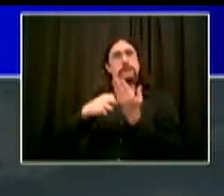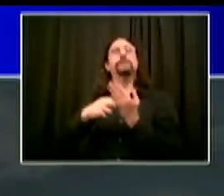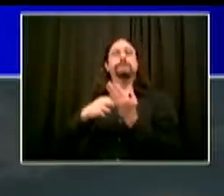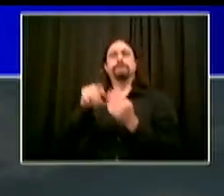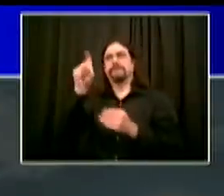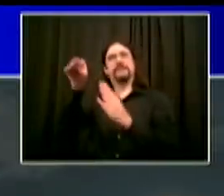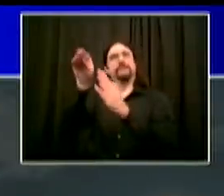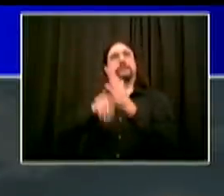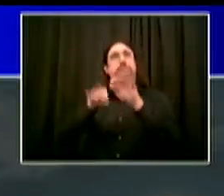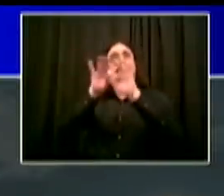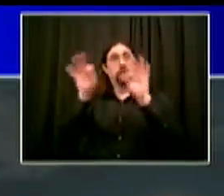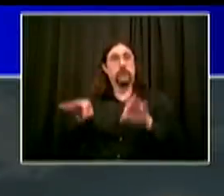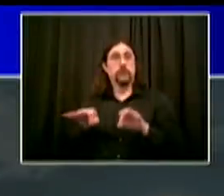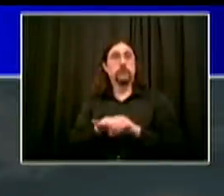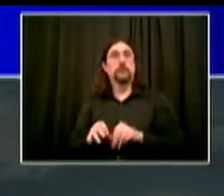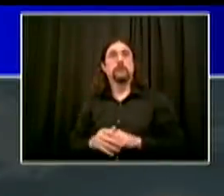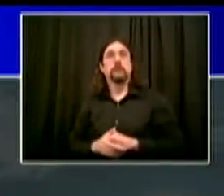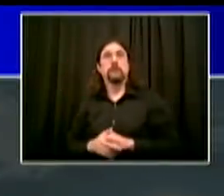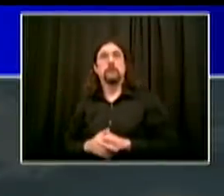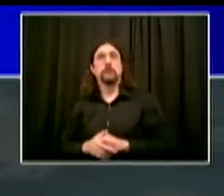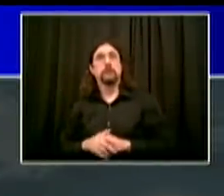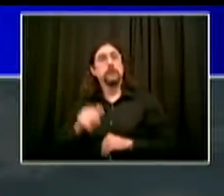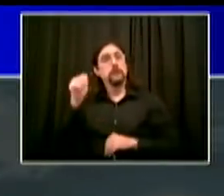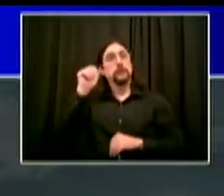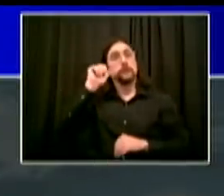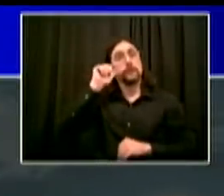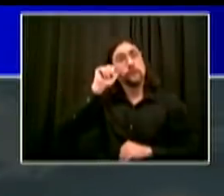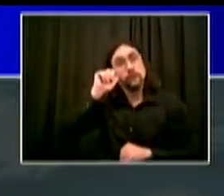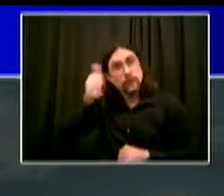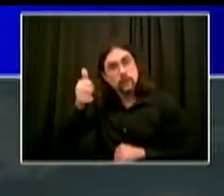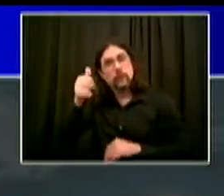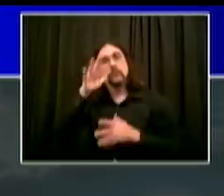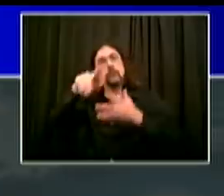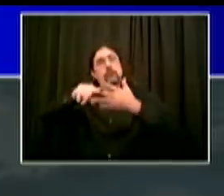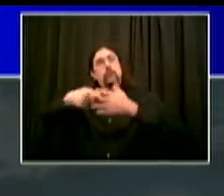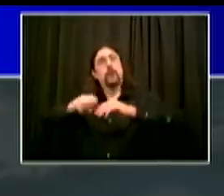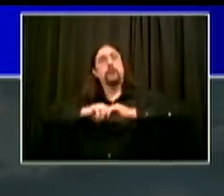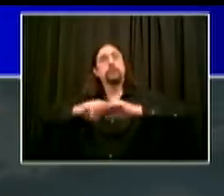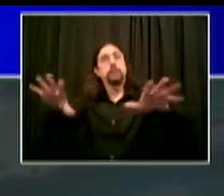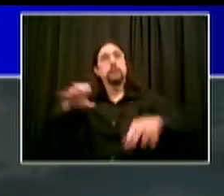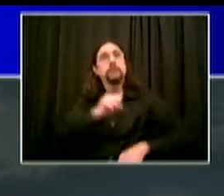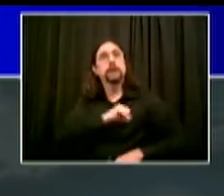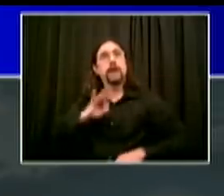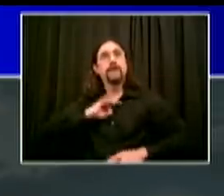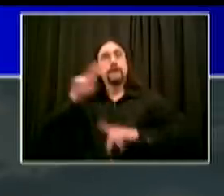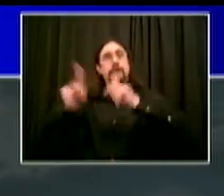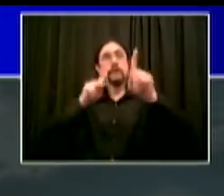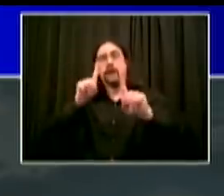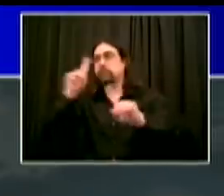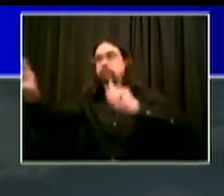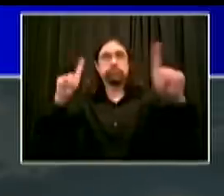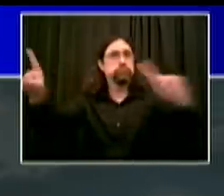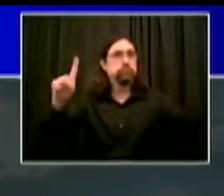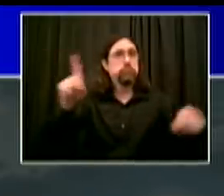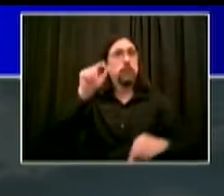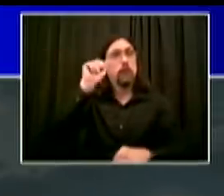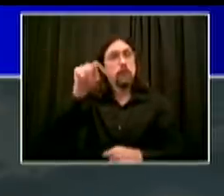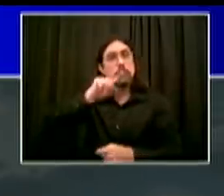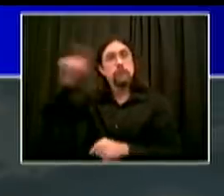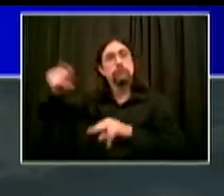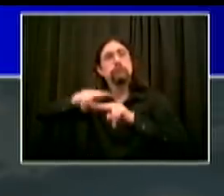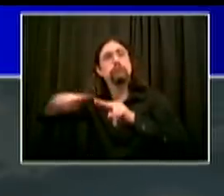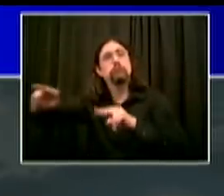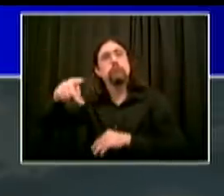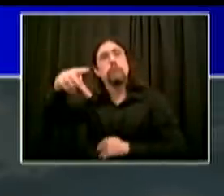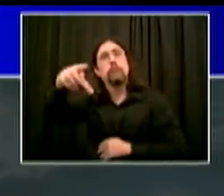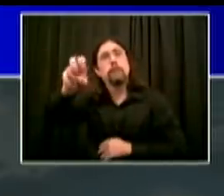сделали более 86 тысяч звонков людям, прибывающим в Нью-Йорк из штатов повышенного риска. И мы